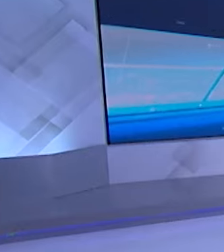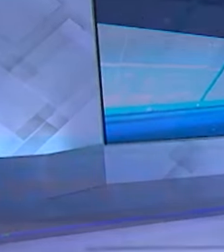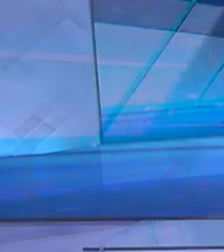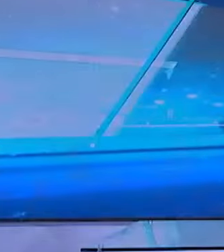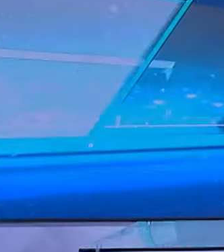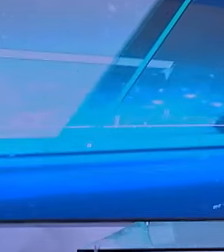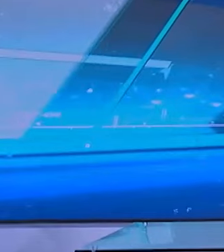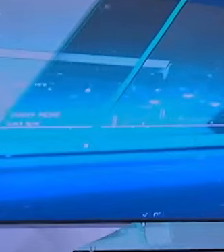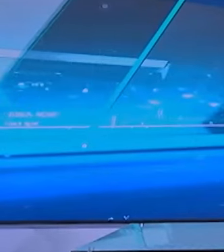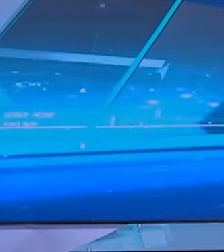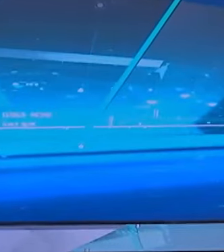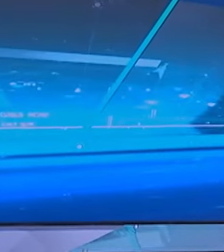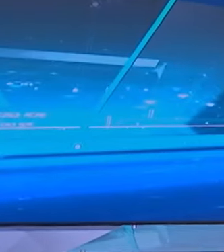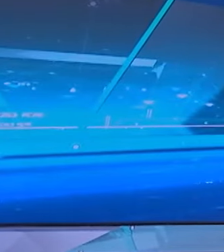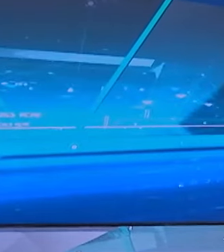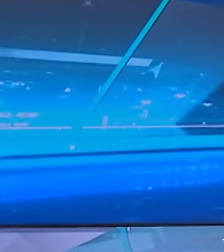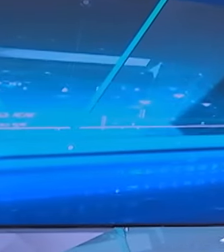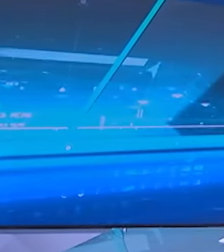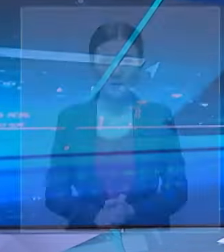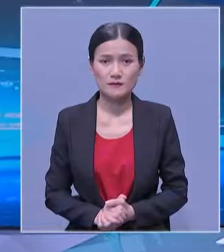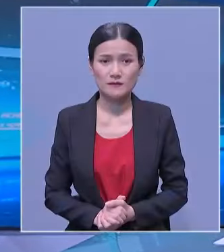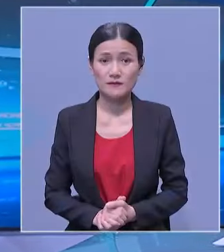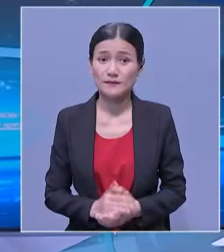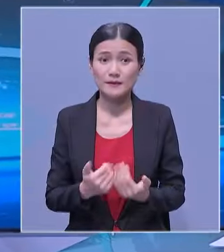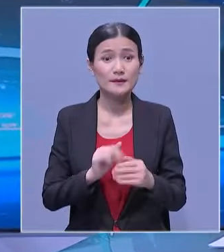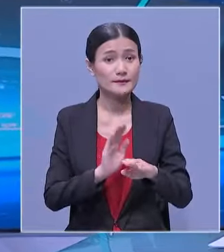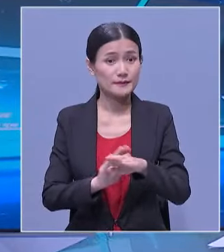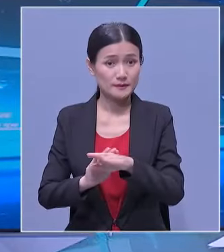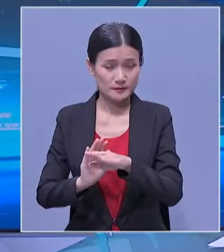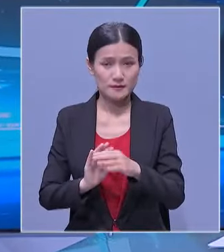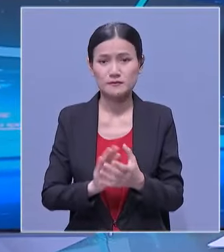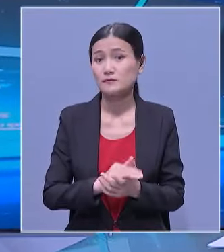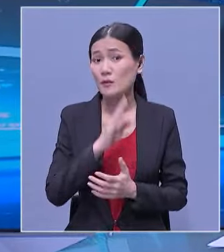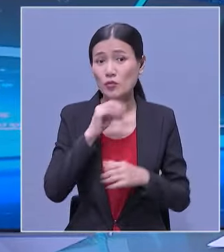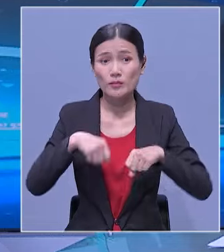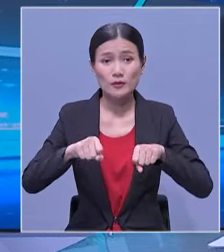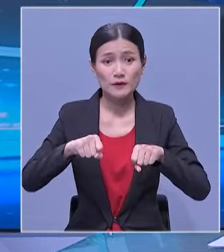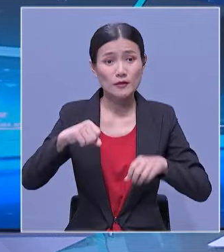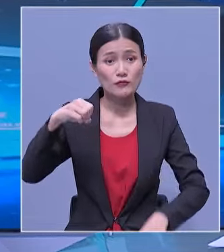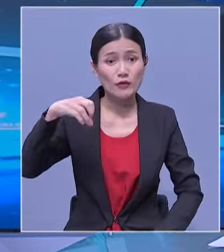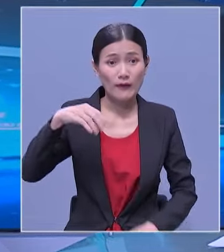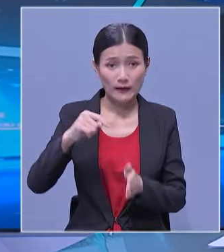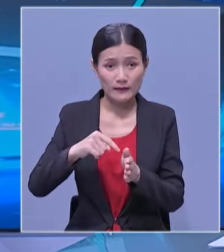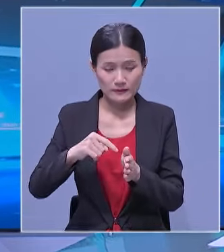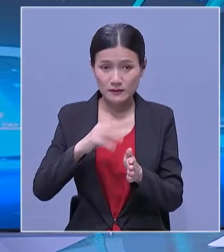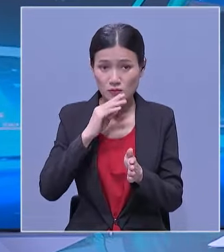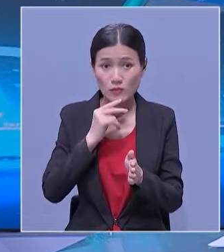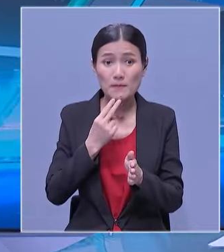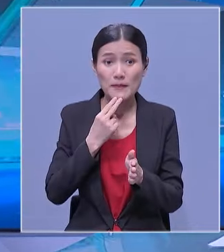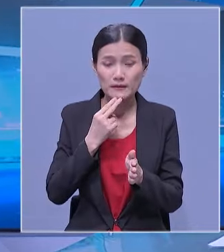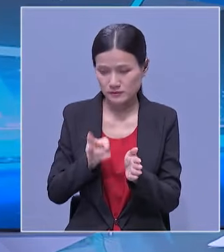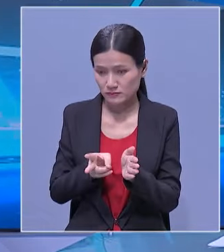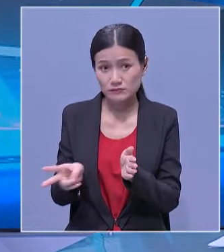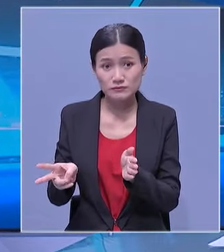มีเรื่องเตือนภัยกันนะคะบ้านไหนที่มีมอเตอร์ไซค์ไฟฟ้าต้องเสียบชาร์จตลอดต้องเช็คให้ดีนะว่าแบตเตอรี่ของคุณเนี่ยเสื่อมแล้วหรือเป